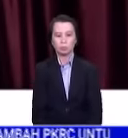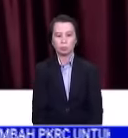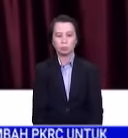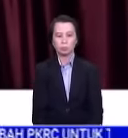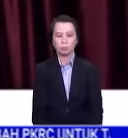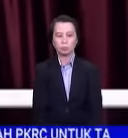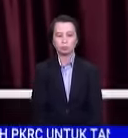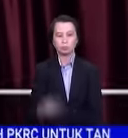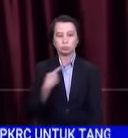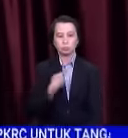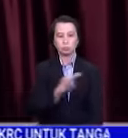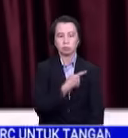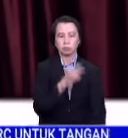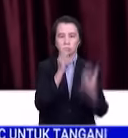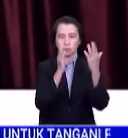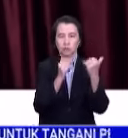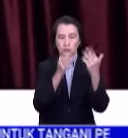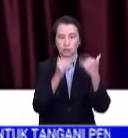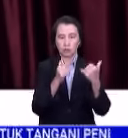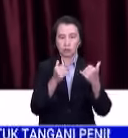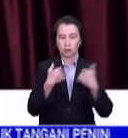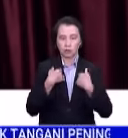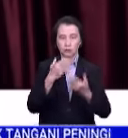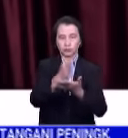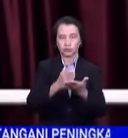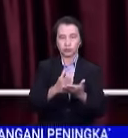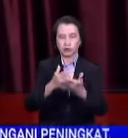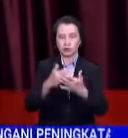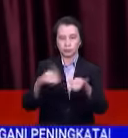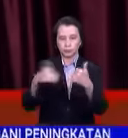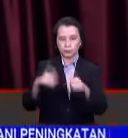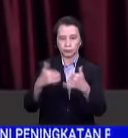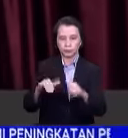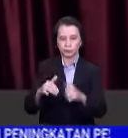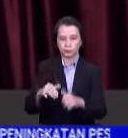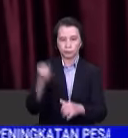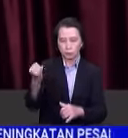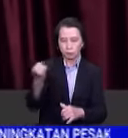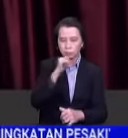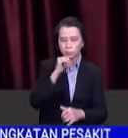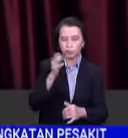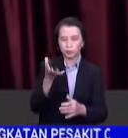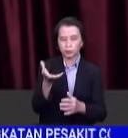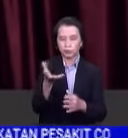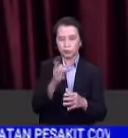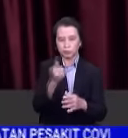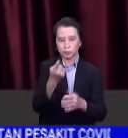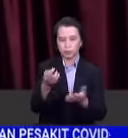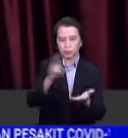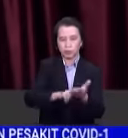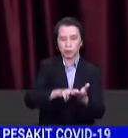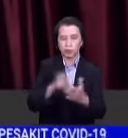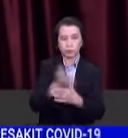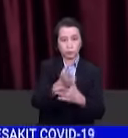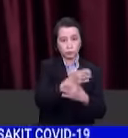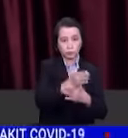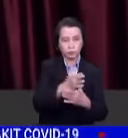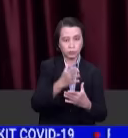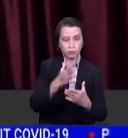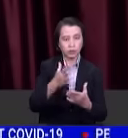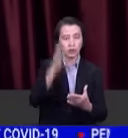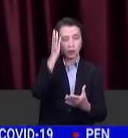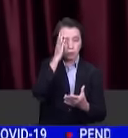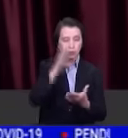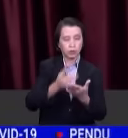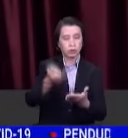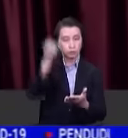We are hoping that they play, and I know some of them are playing this role already, not just reporting and sharing knowledge, but also to